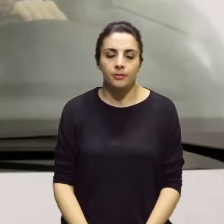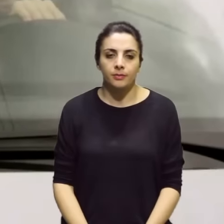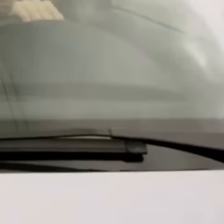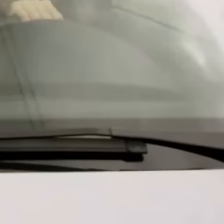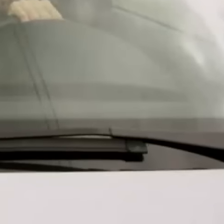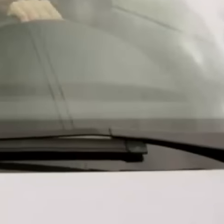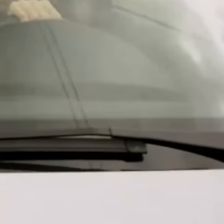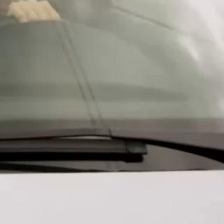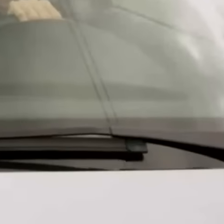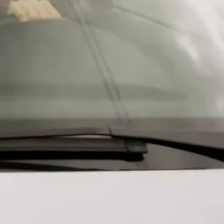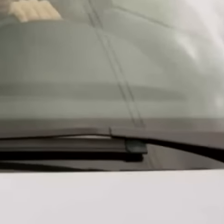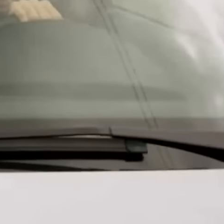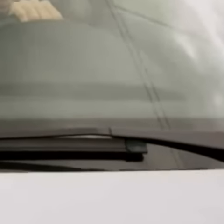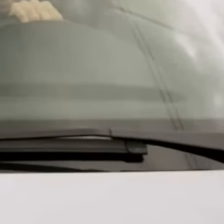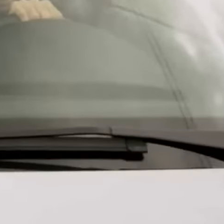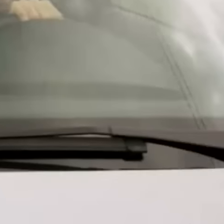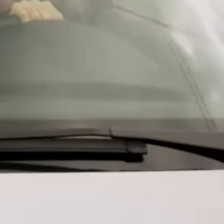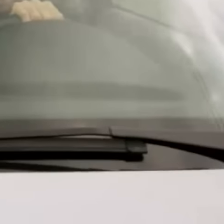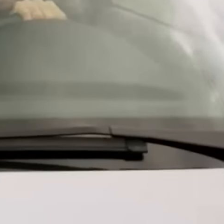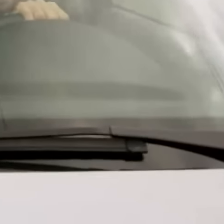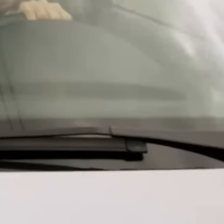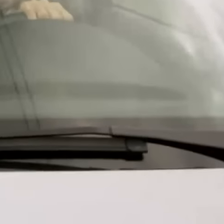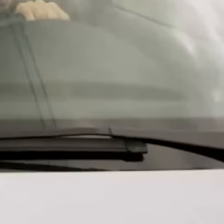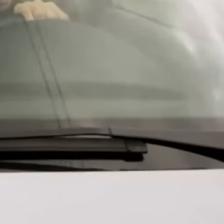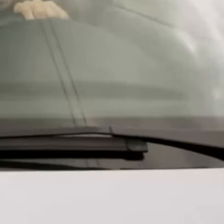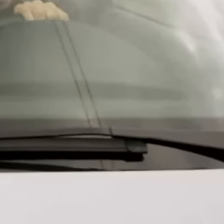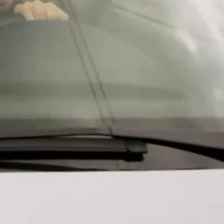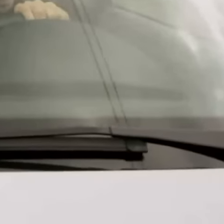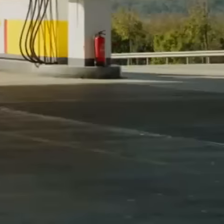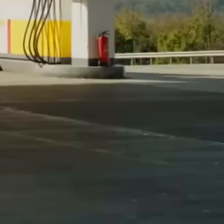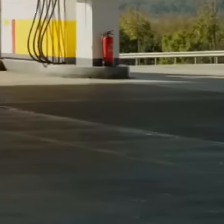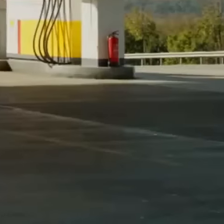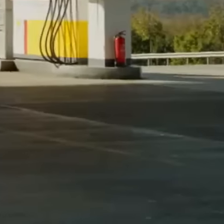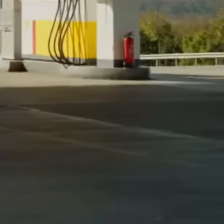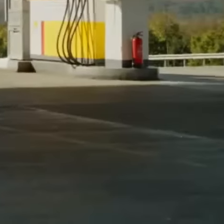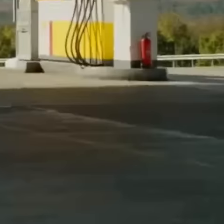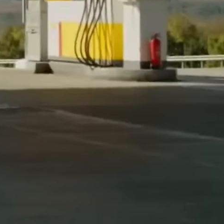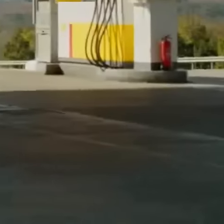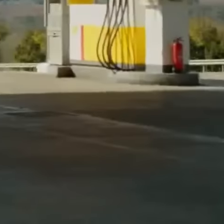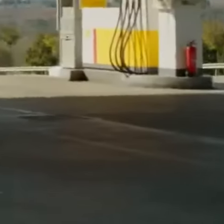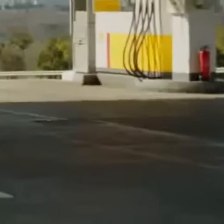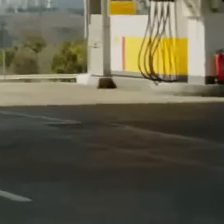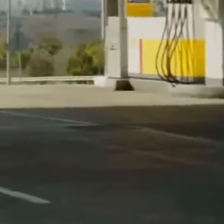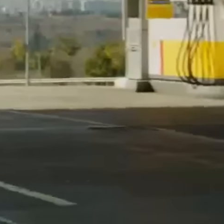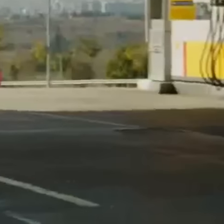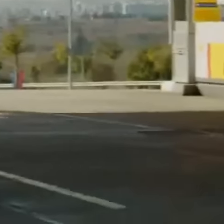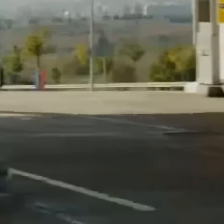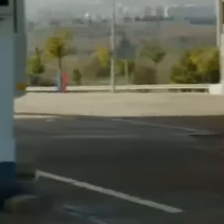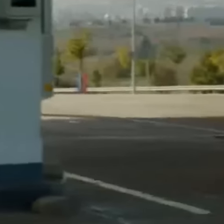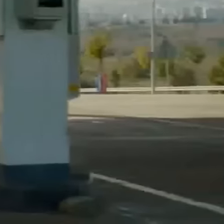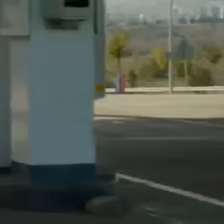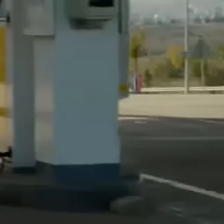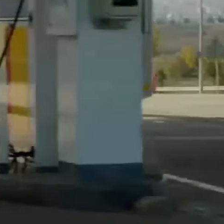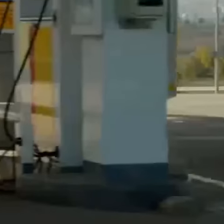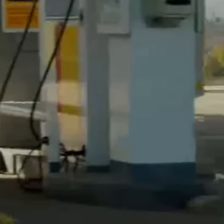geriye yasladı. benzin istasyonu.